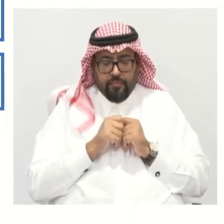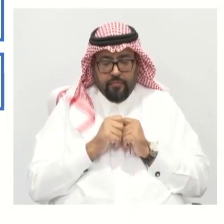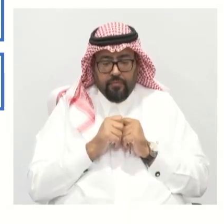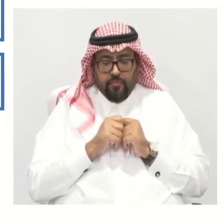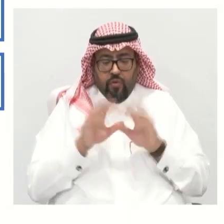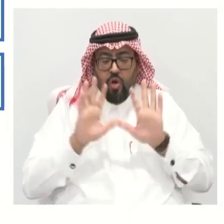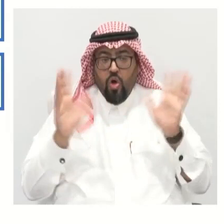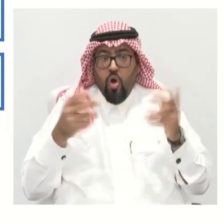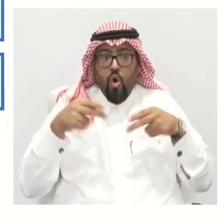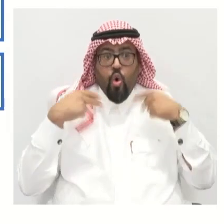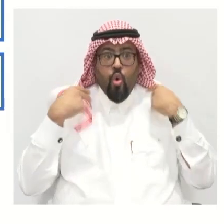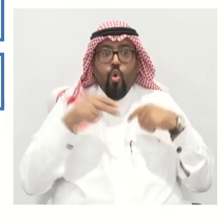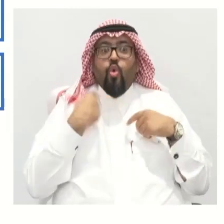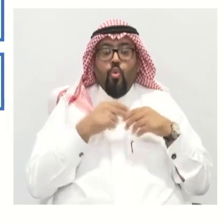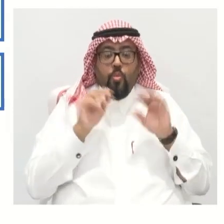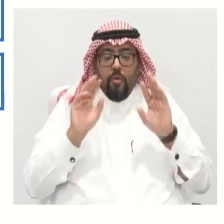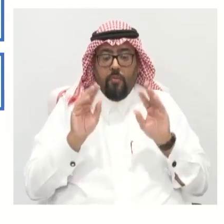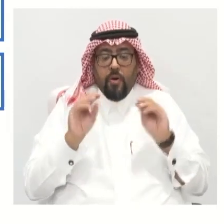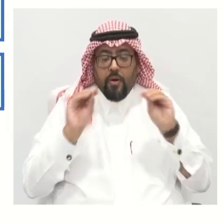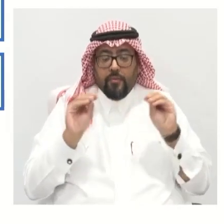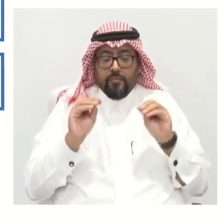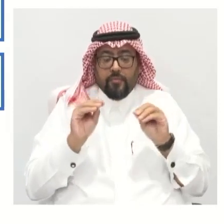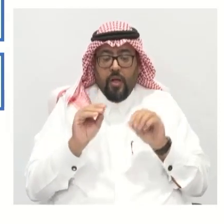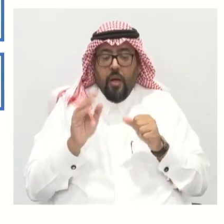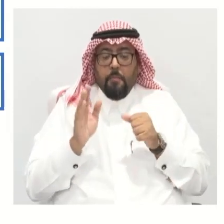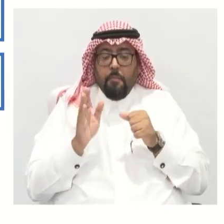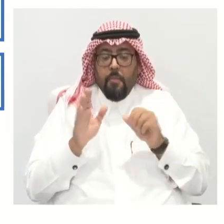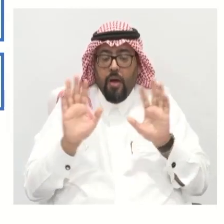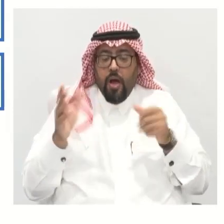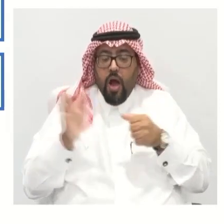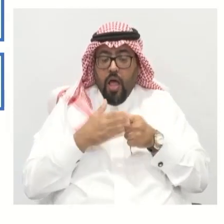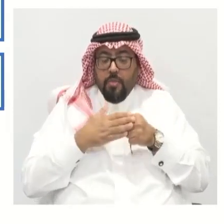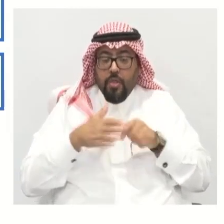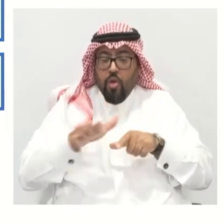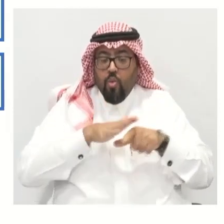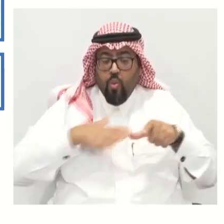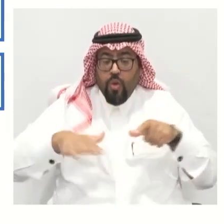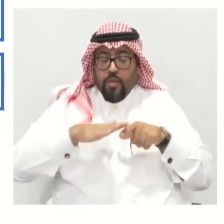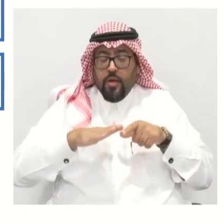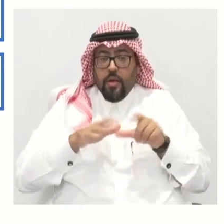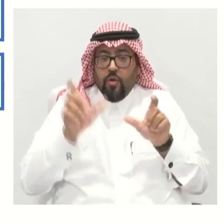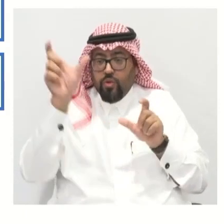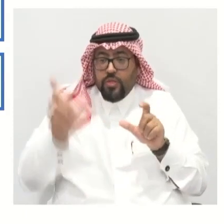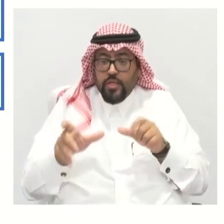الاجهزه الحكوميه المكلفه بما مهام لخدمه الوطن